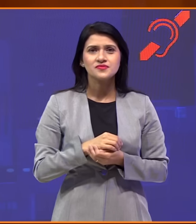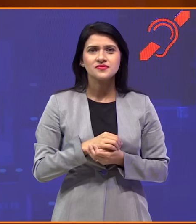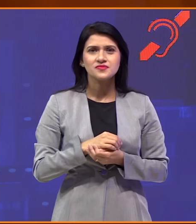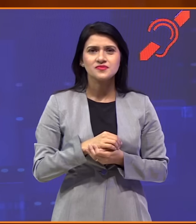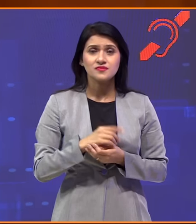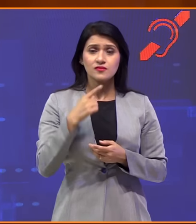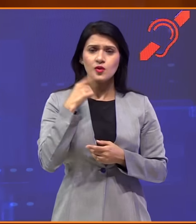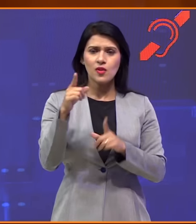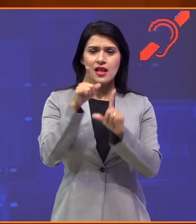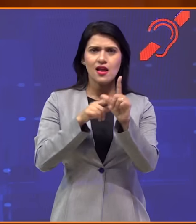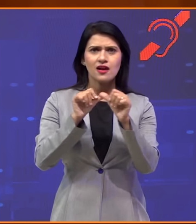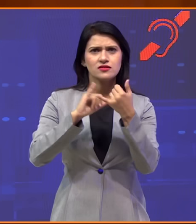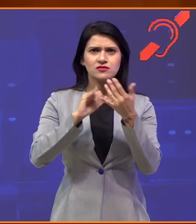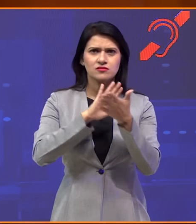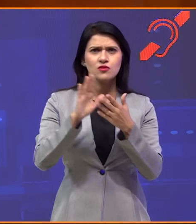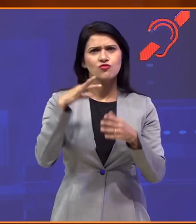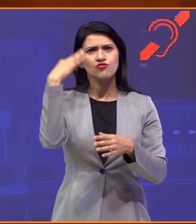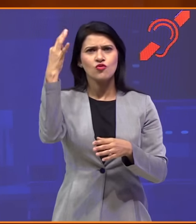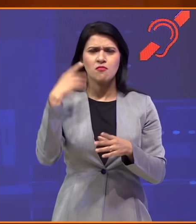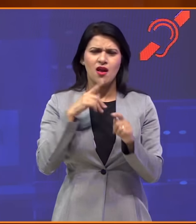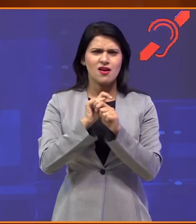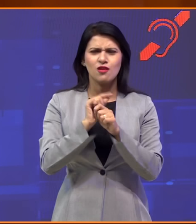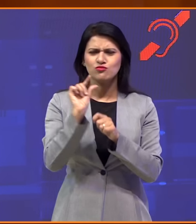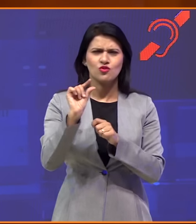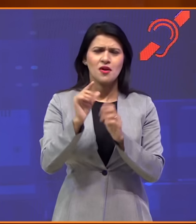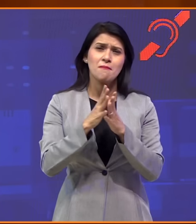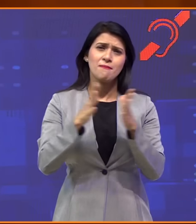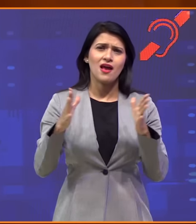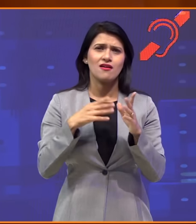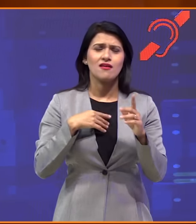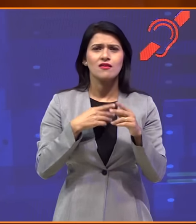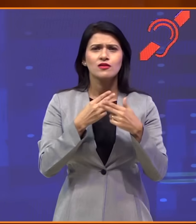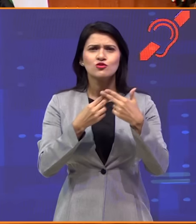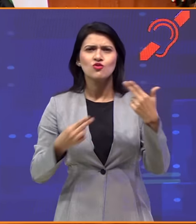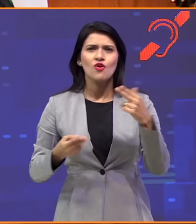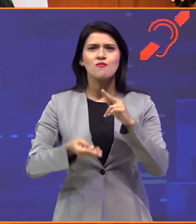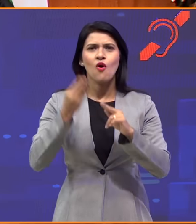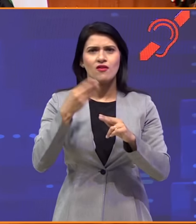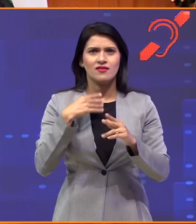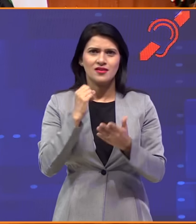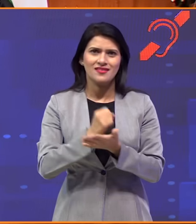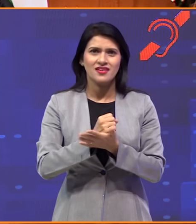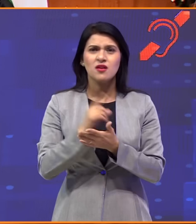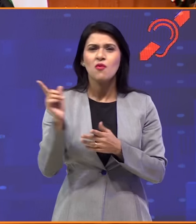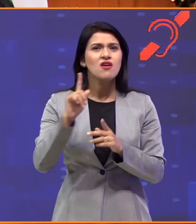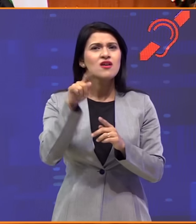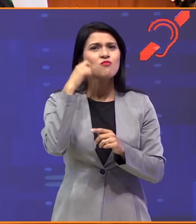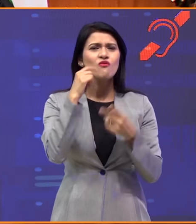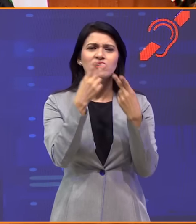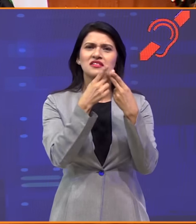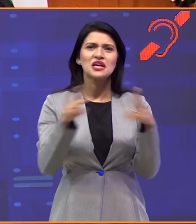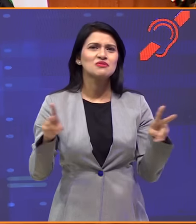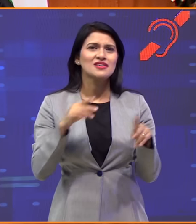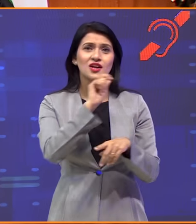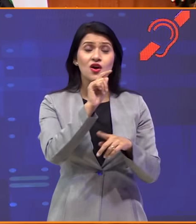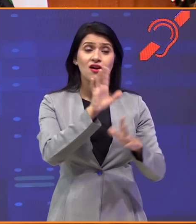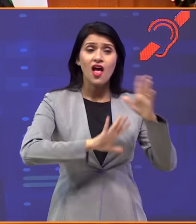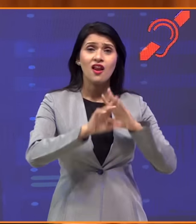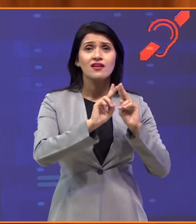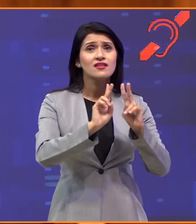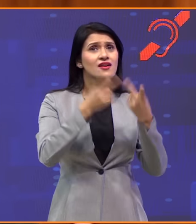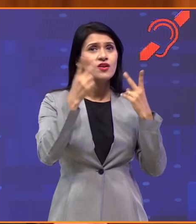यश जी अब आगे ना मैं आपके साथ मैं बड़ा रोल करना चाहूंगा तो उन्होंने कहा मैं मैं तेरे जैसी फिल्म ही नहीं बनाता तो मैं